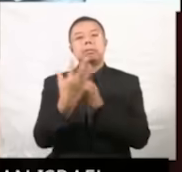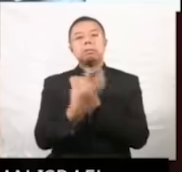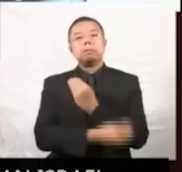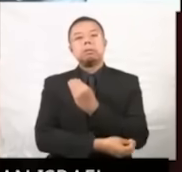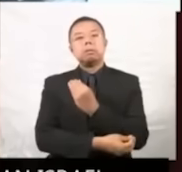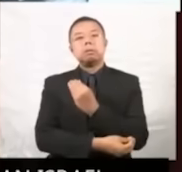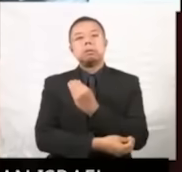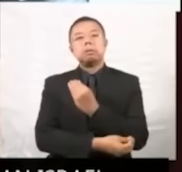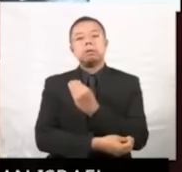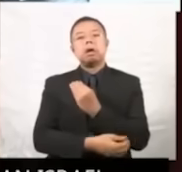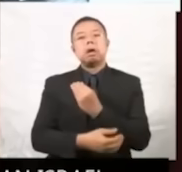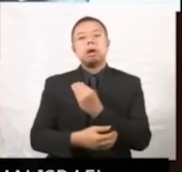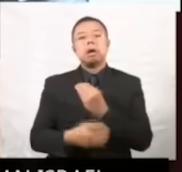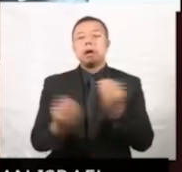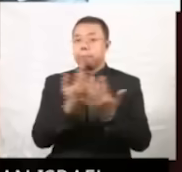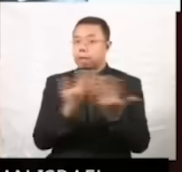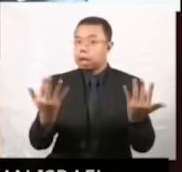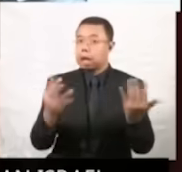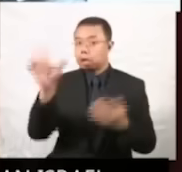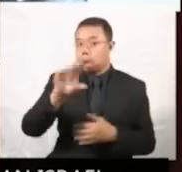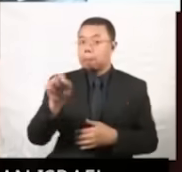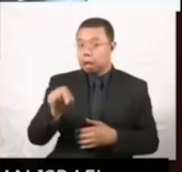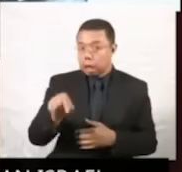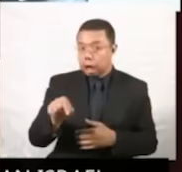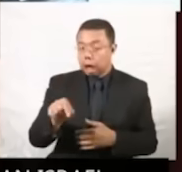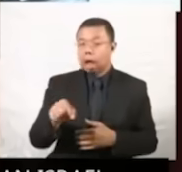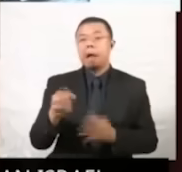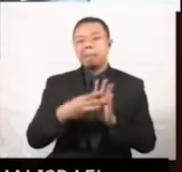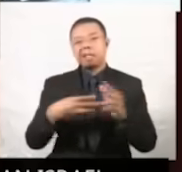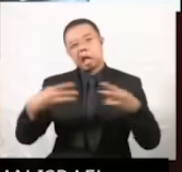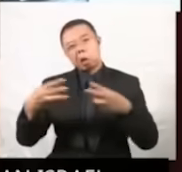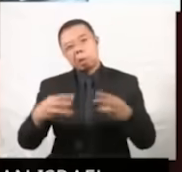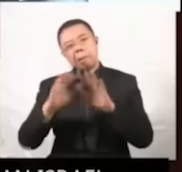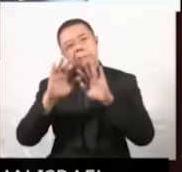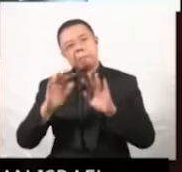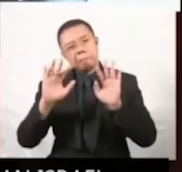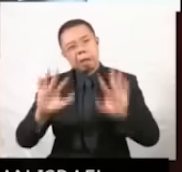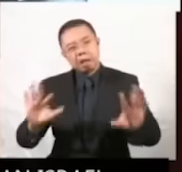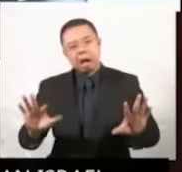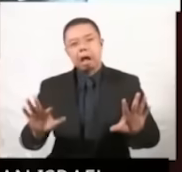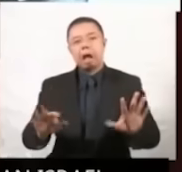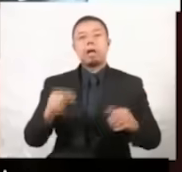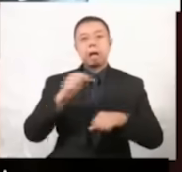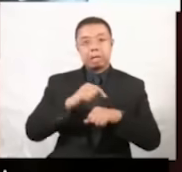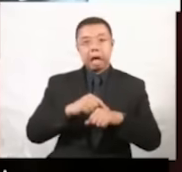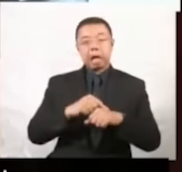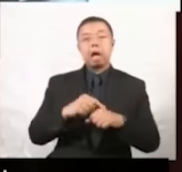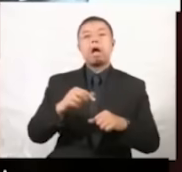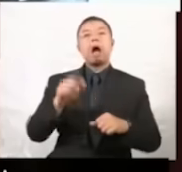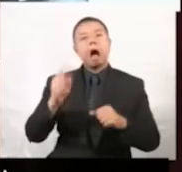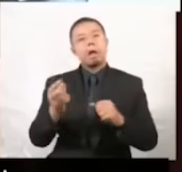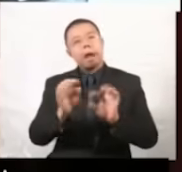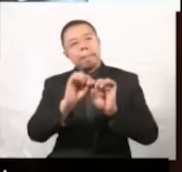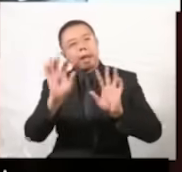terjadi di mana masyarakatnya pun sedang mengalami krisis ekonomi bahkan terjadi kesenjangan sosial